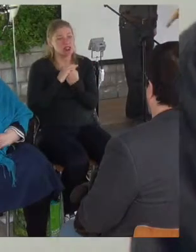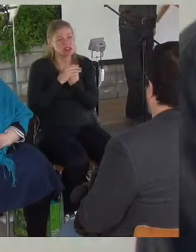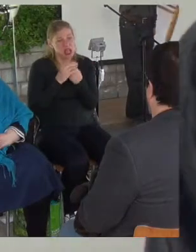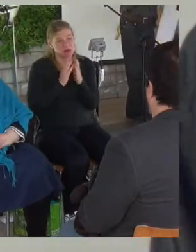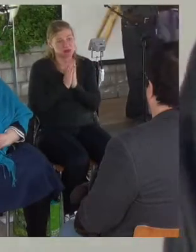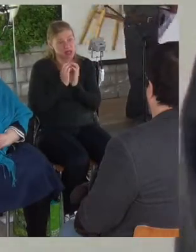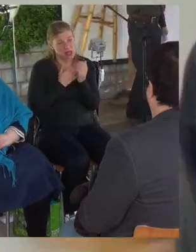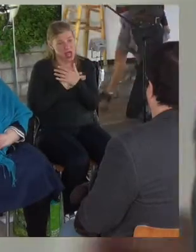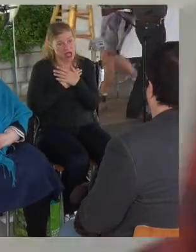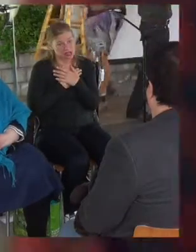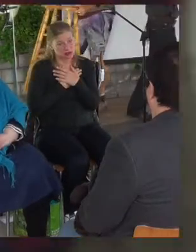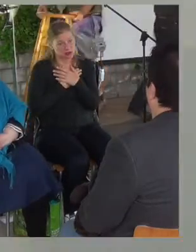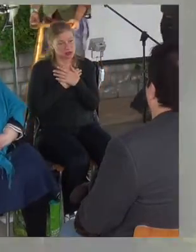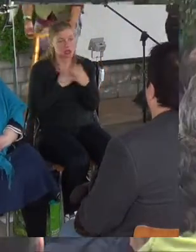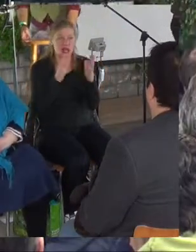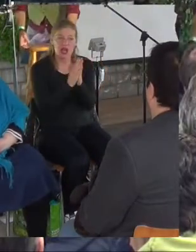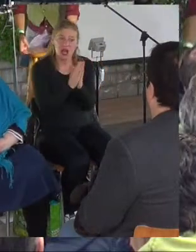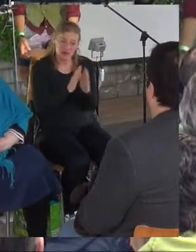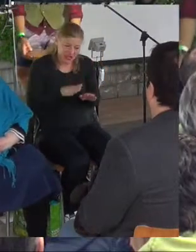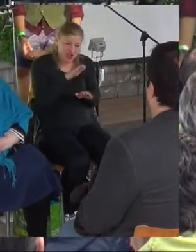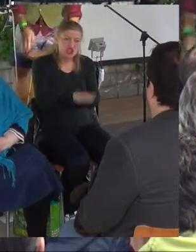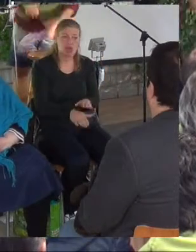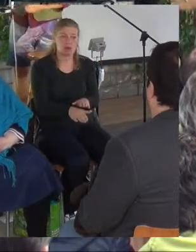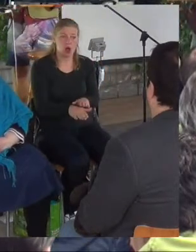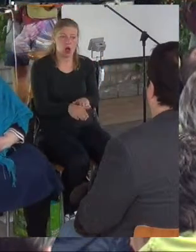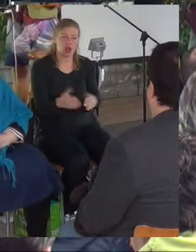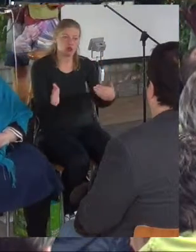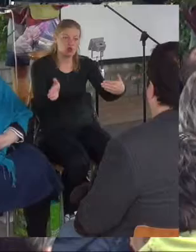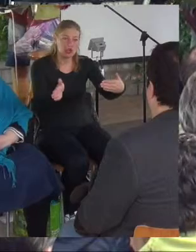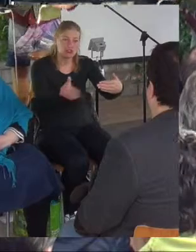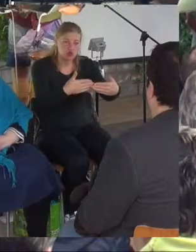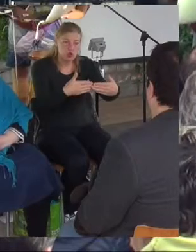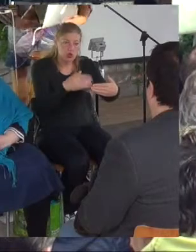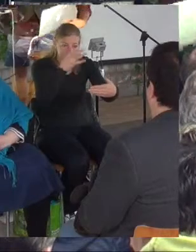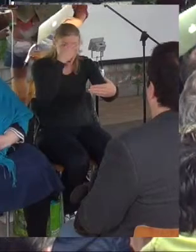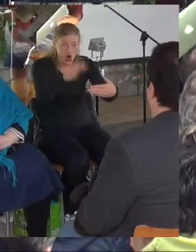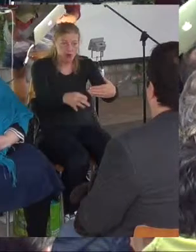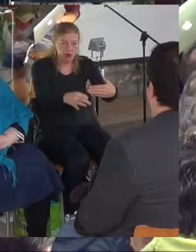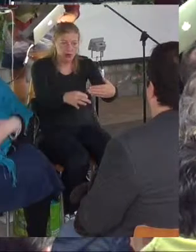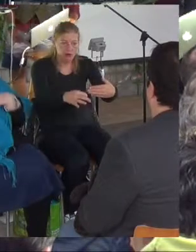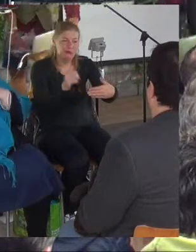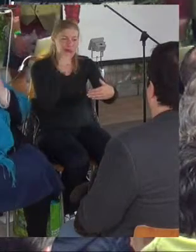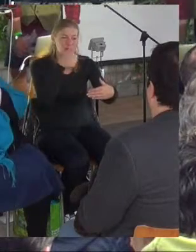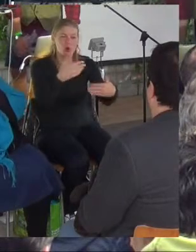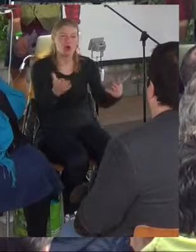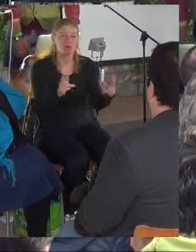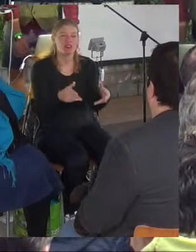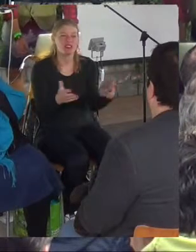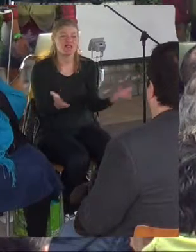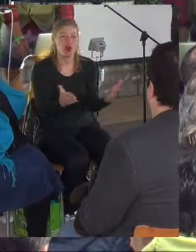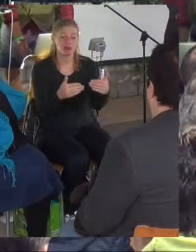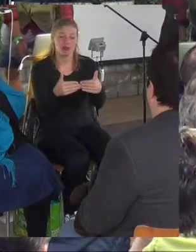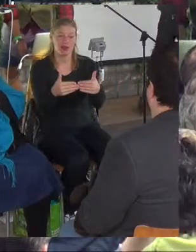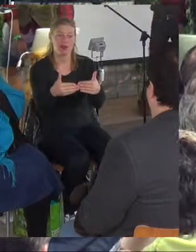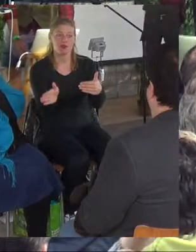Schritt. Macht die Kündigung, schließt eine Türe und morgen geht ein Tor auf. Daneben.